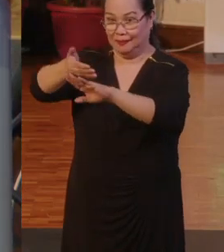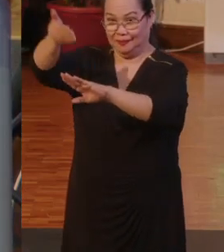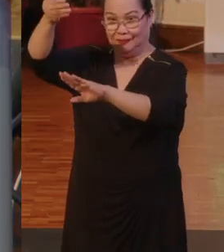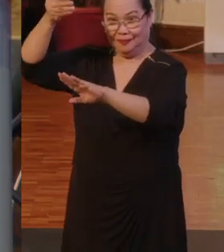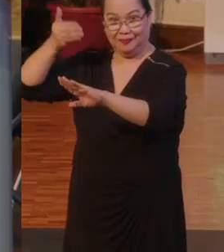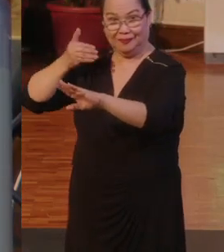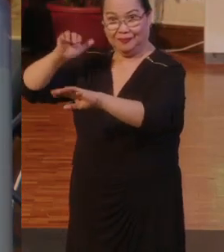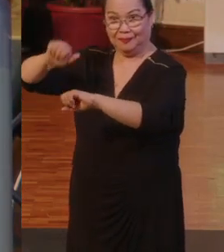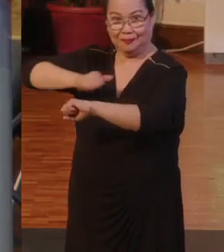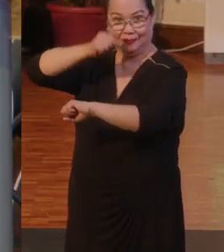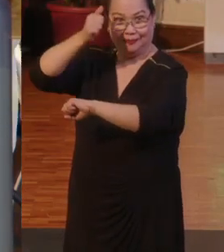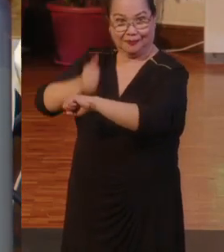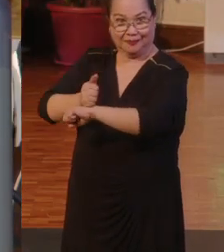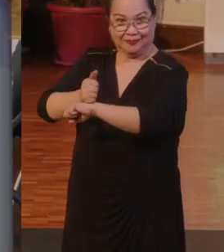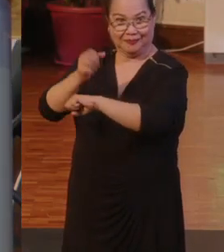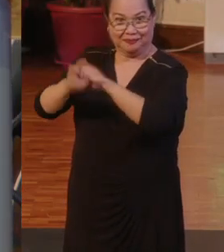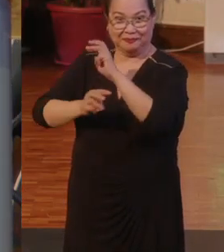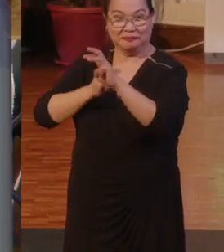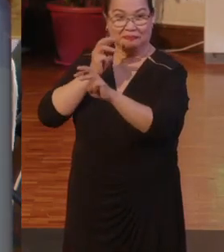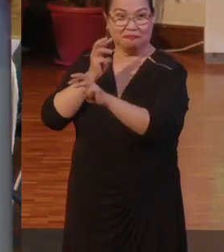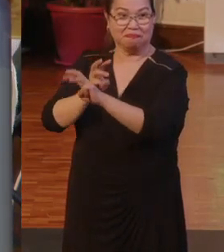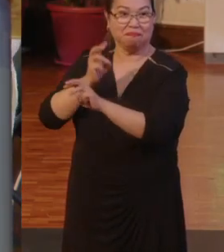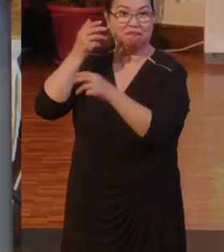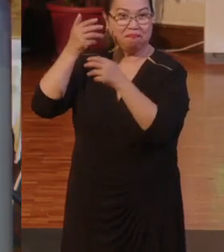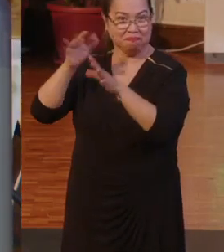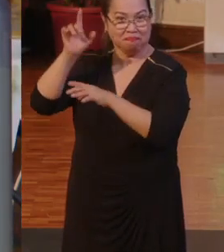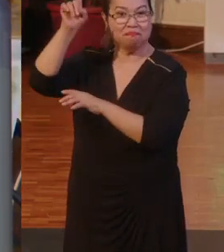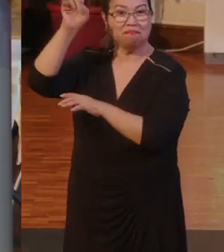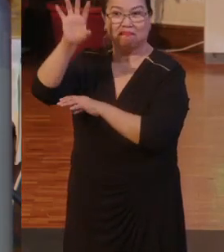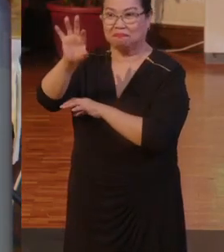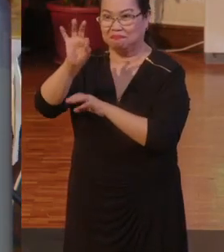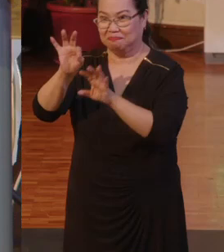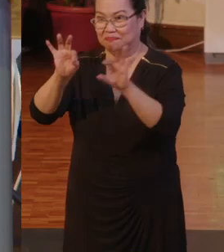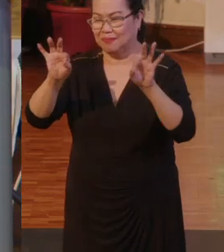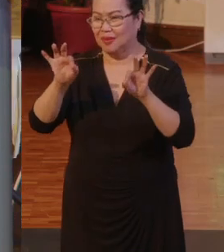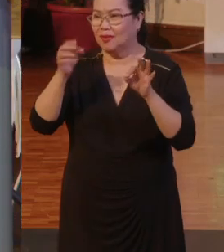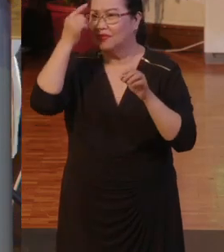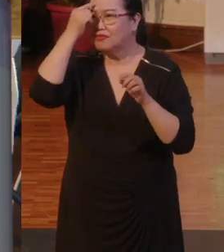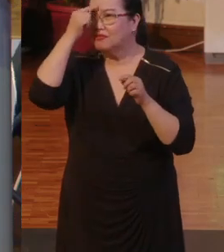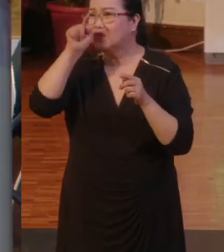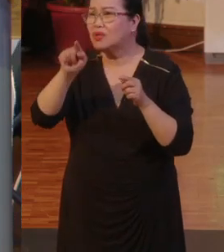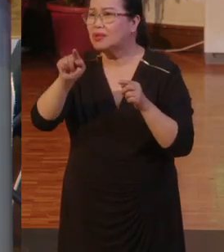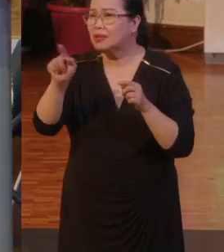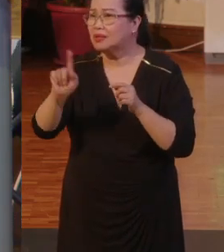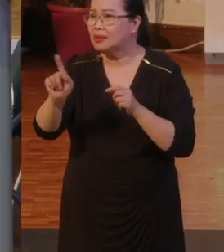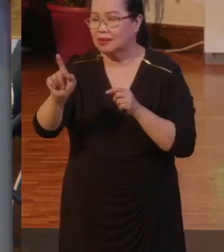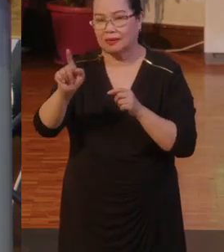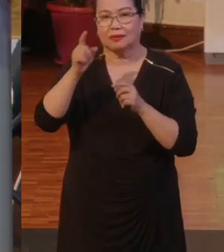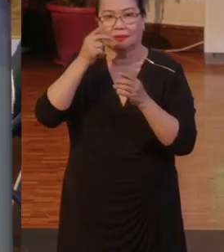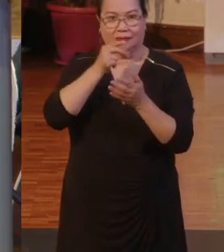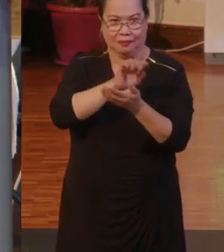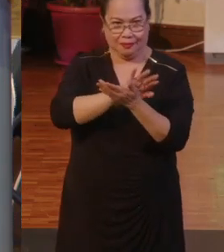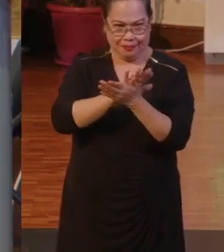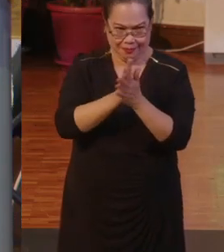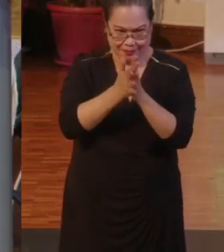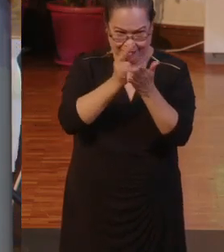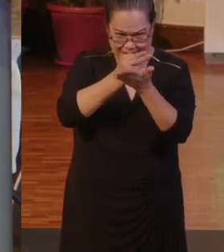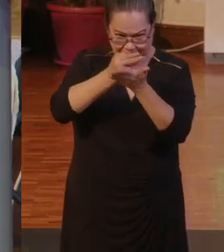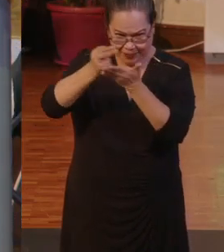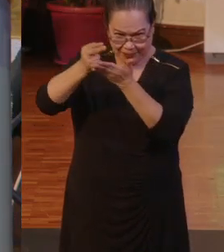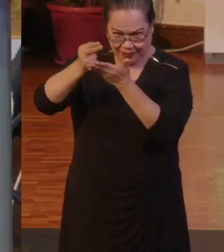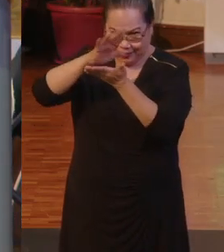the foundation of the world. Para saan? That we should be holy and blameless